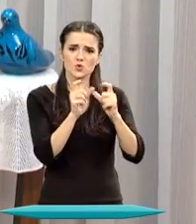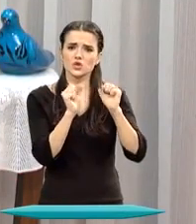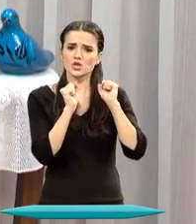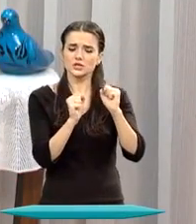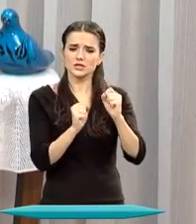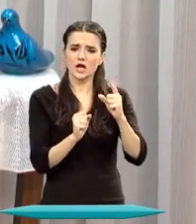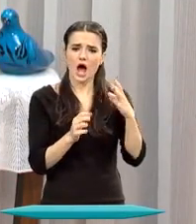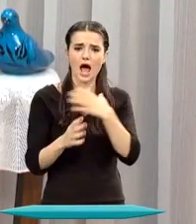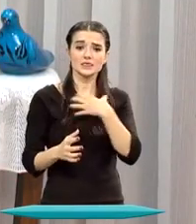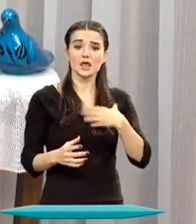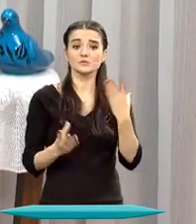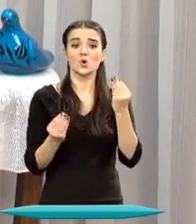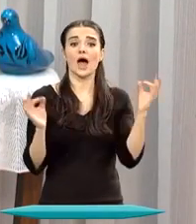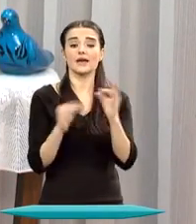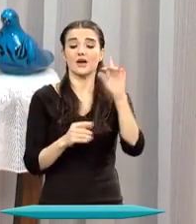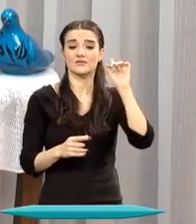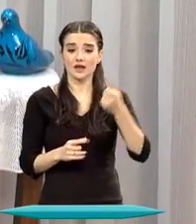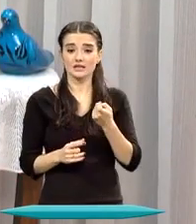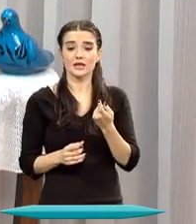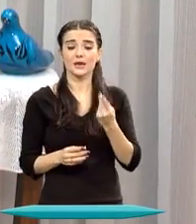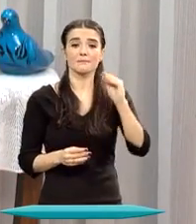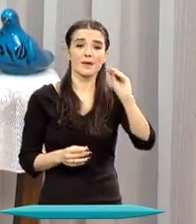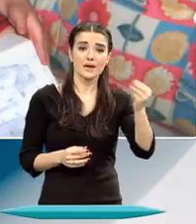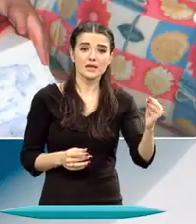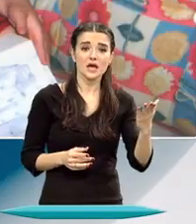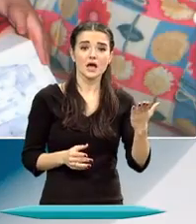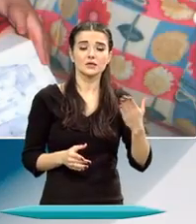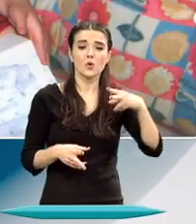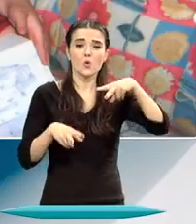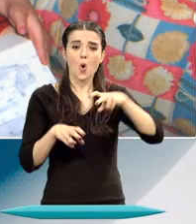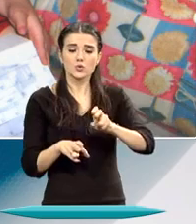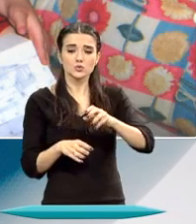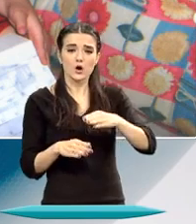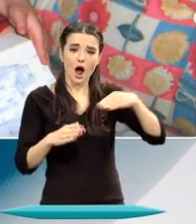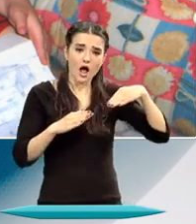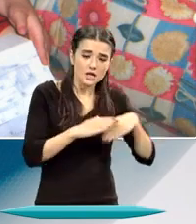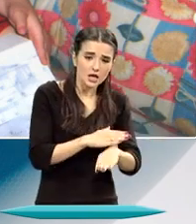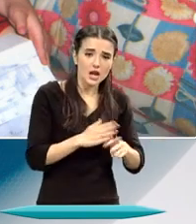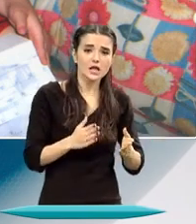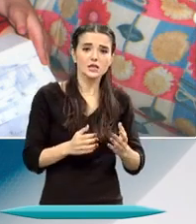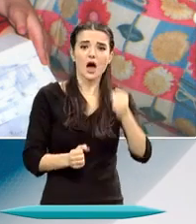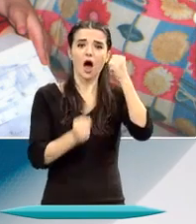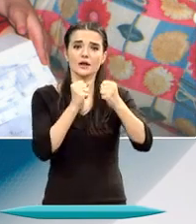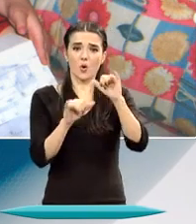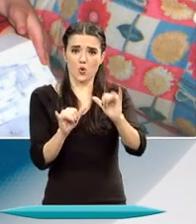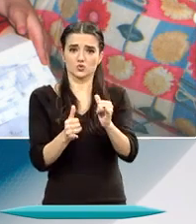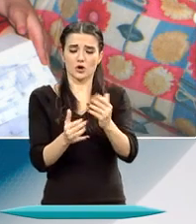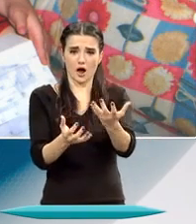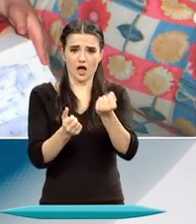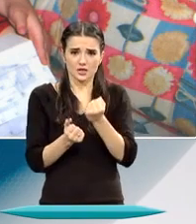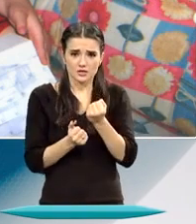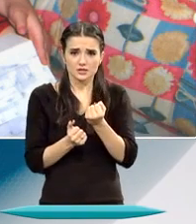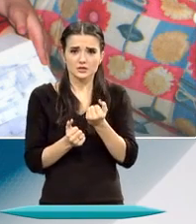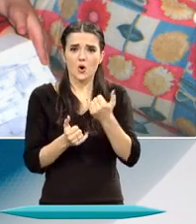Bebekken, oynarken kayar kayar koltuk altlarına girerdi. Arabayı alır, hiçbir oyuncağıyla amacına uygun